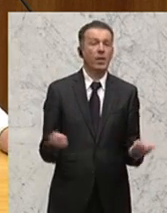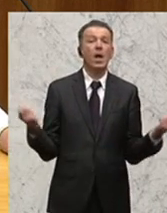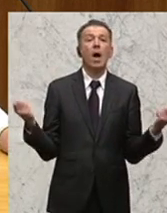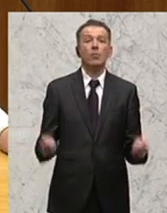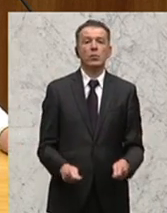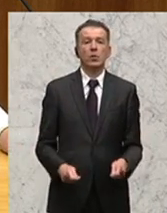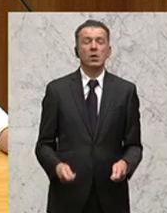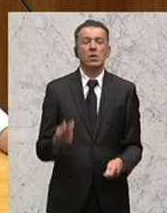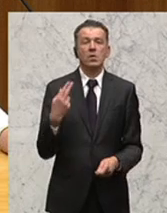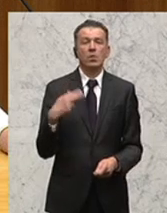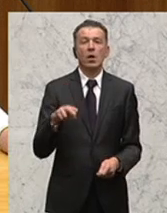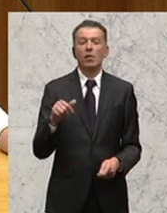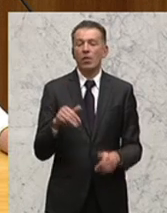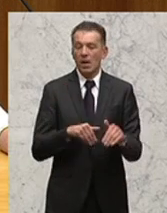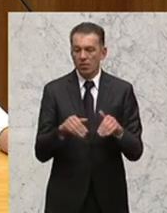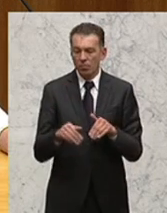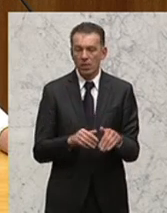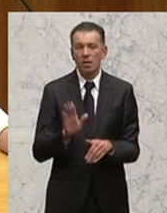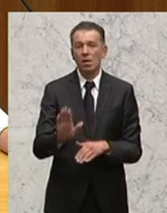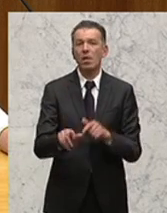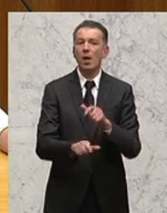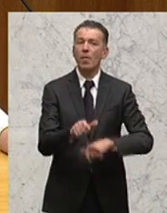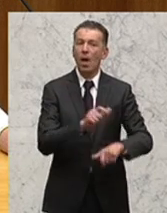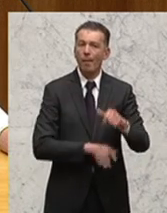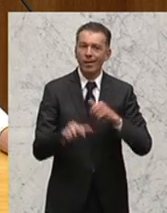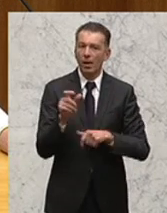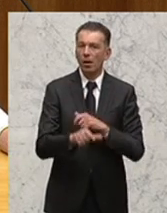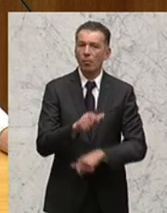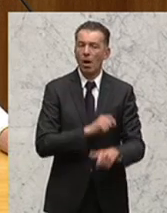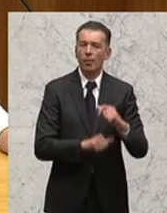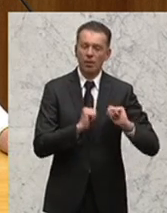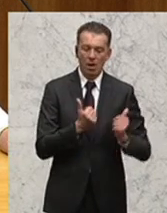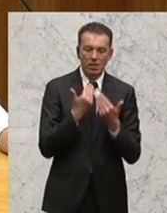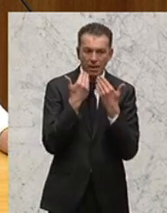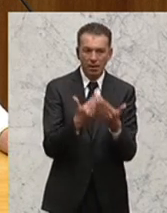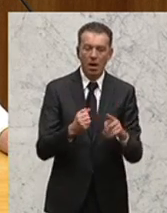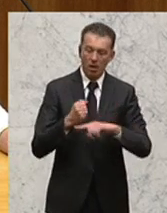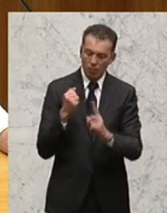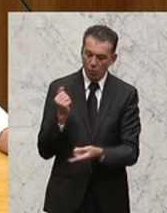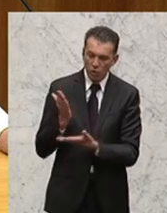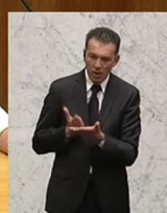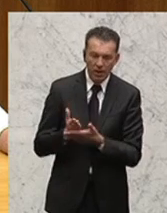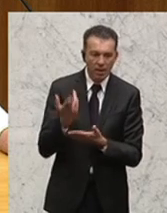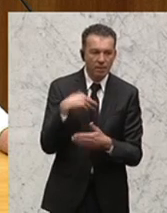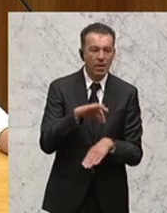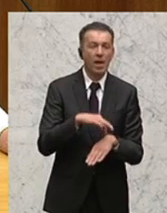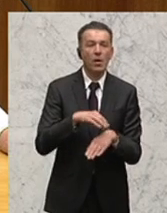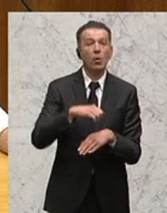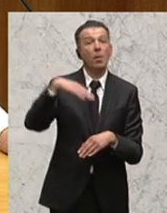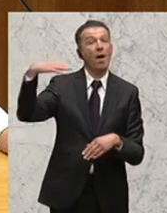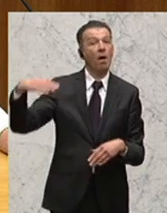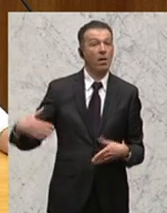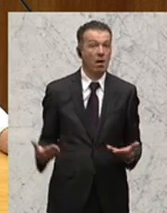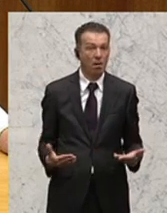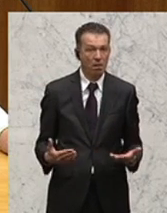Abschließend möchte ich mich beim Herrn Finanzminister und bei seinen Beamtinnen und Beamten sehr, sehr herzlich bedanken. beim Budgetdienst, beim Herrn Dr. Berger